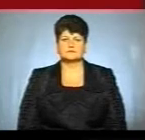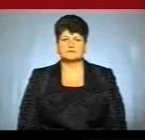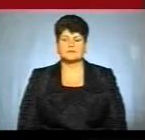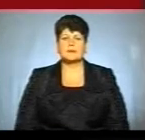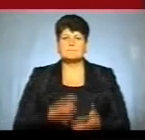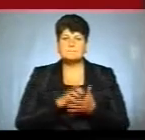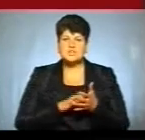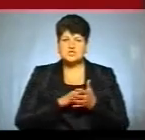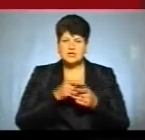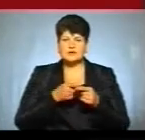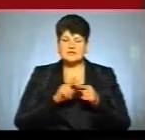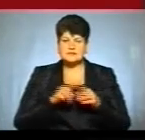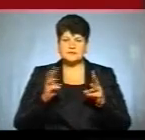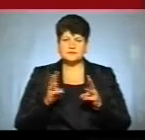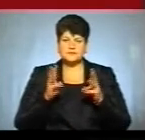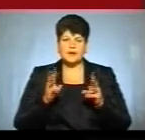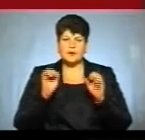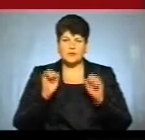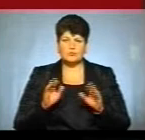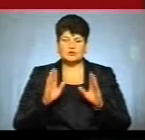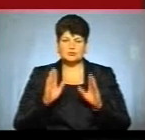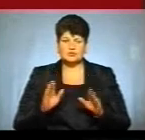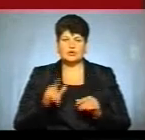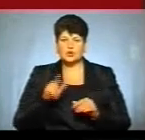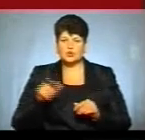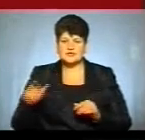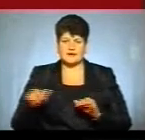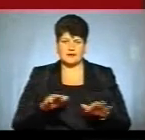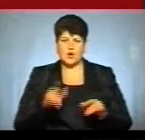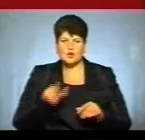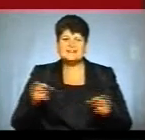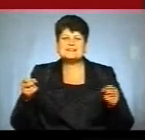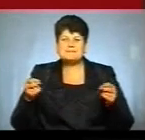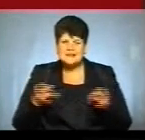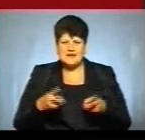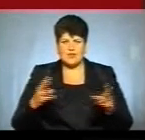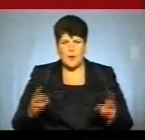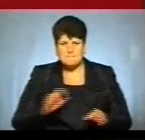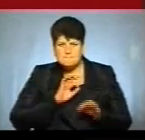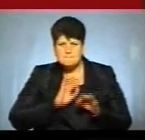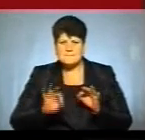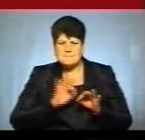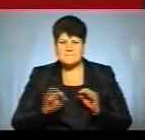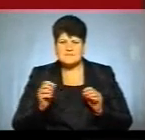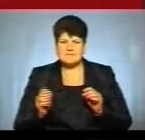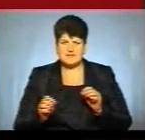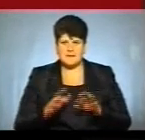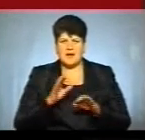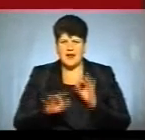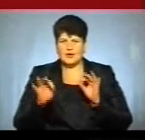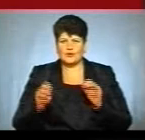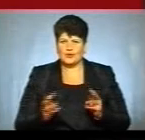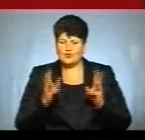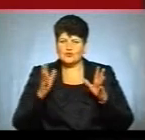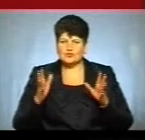Причиною таких займань може бути тільки людська діяльність. Тобто люди спеціально підпалюють сухості, очерет та